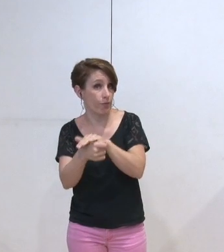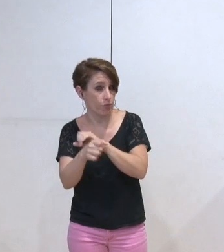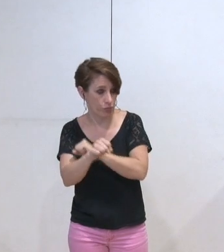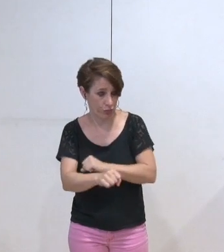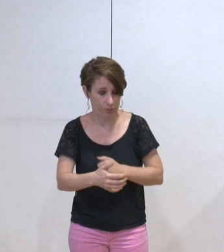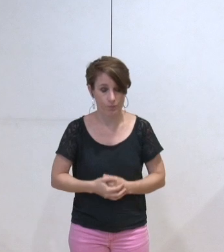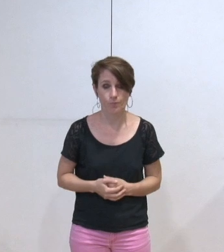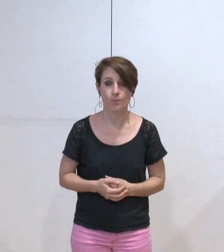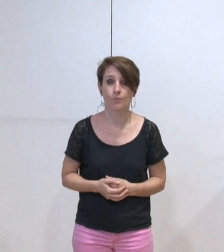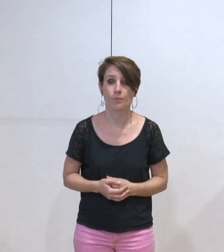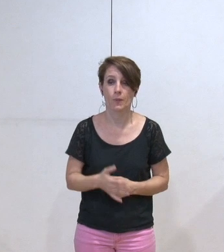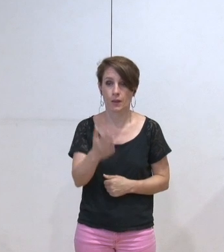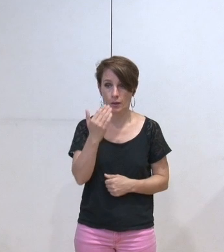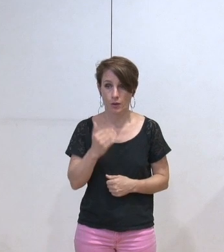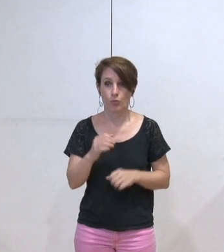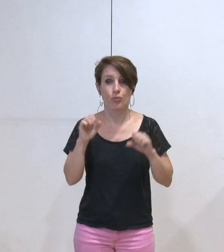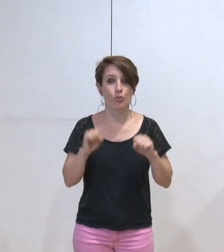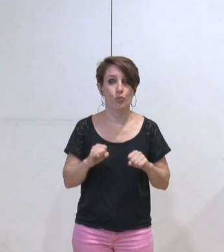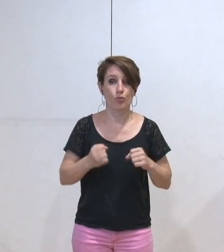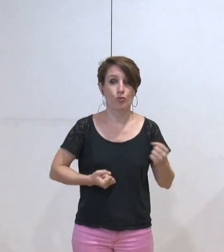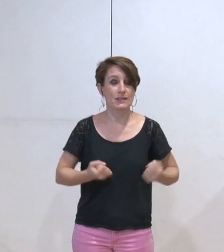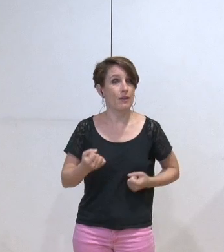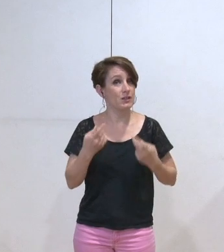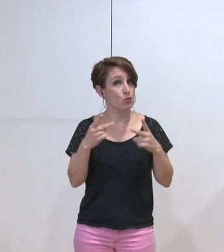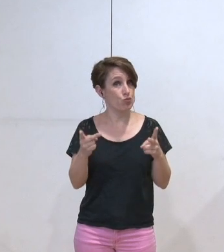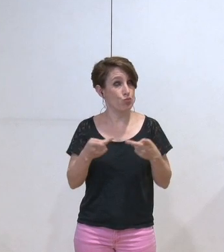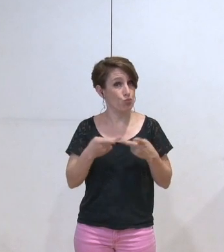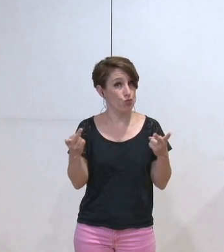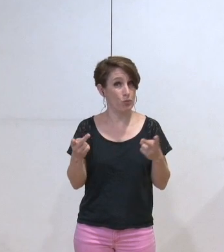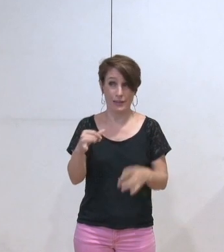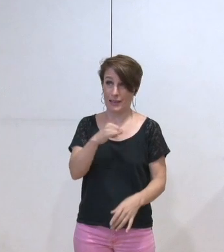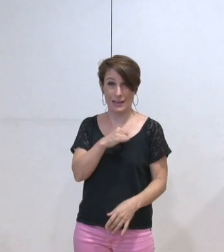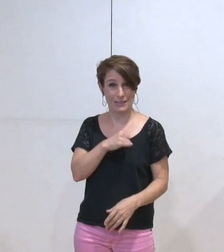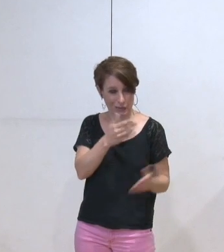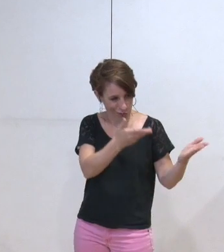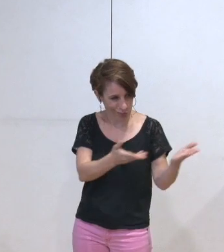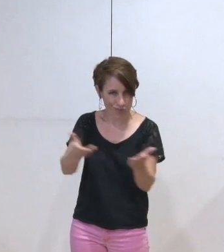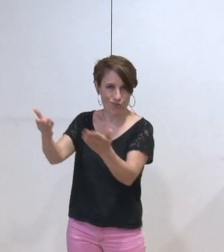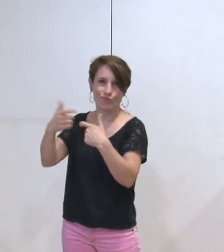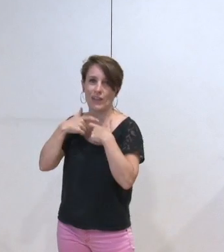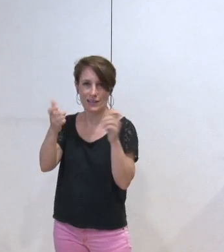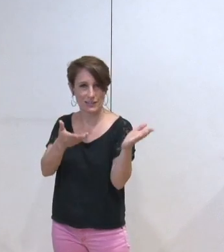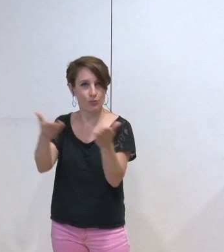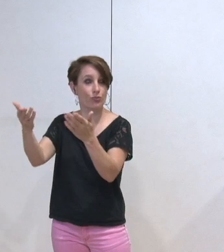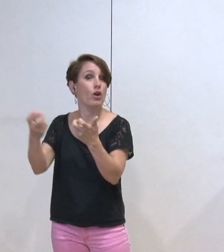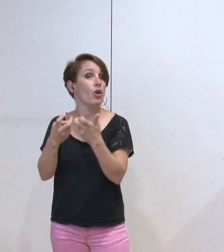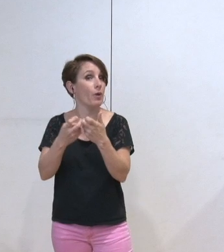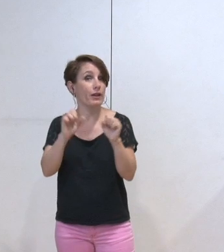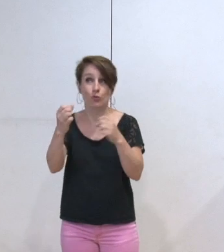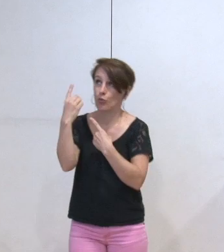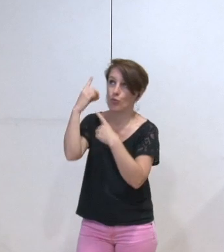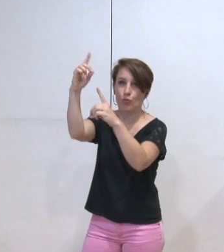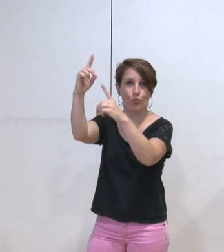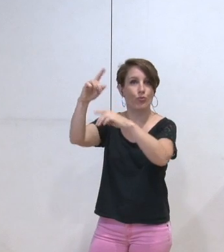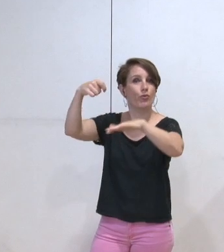s'agir de l'accès à un dispositif public existant géré par un autre par exemple faire valoir son droit à une allocation auprès de la CAF